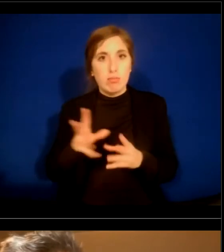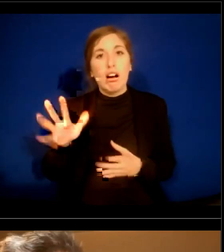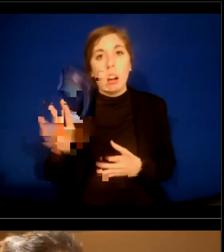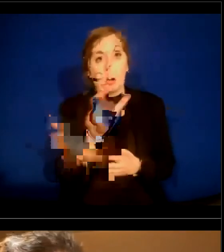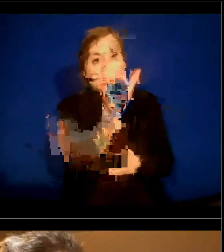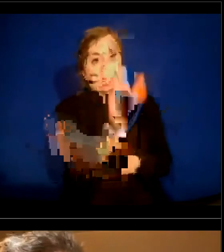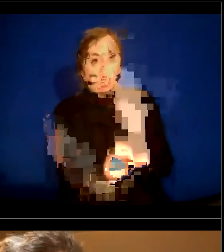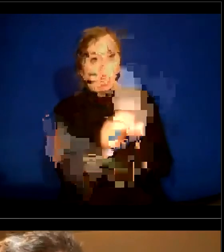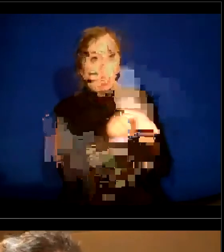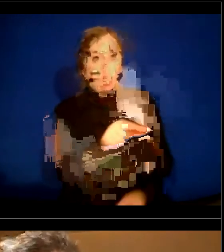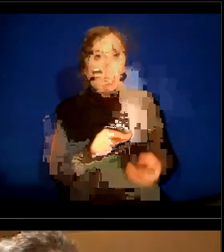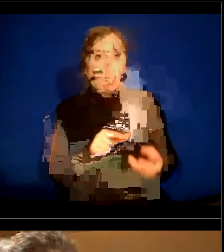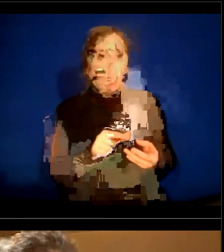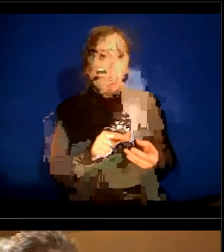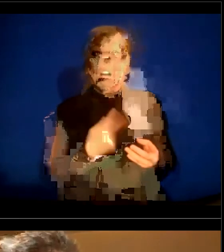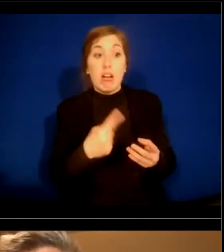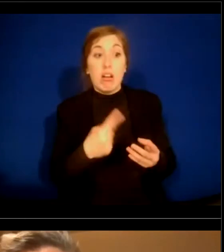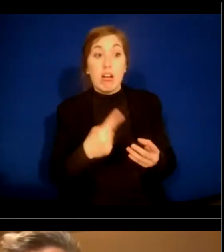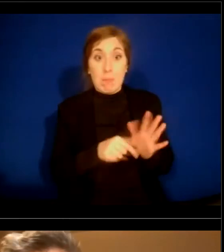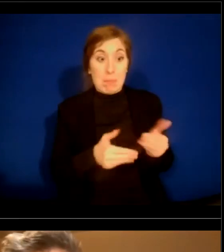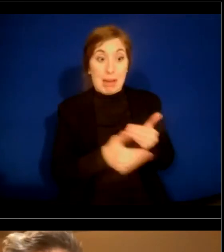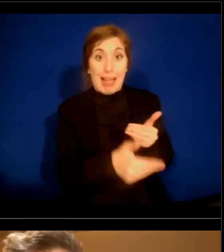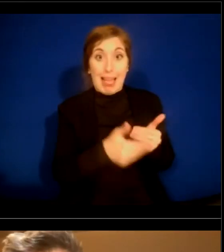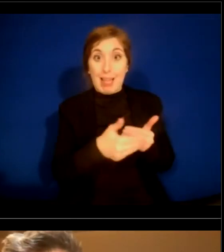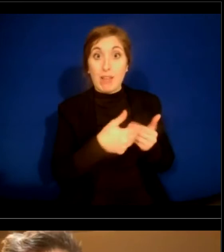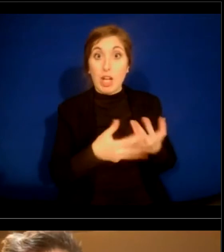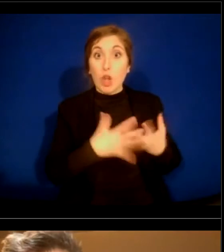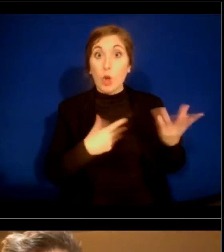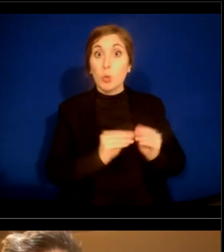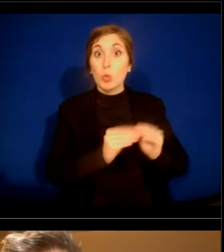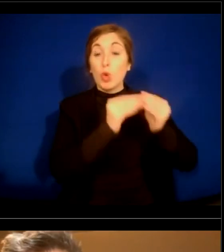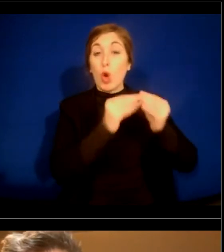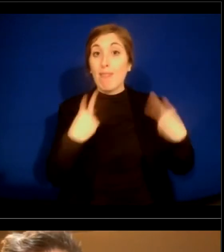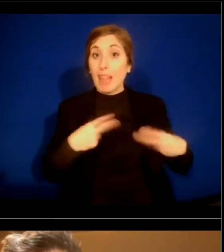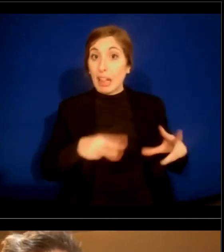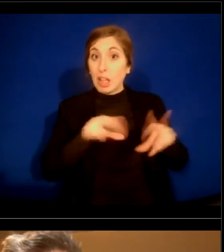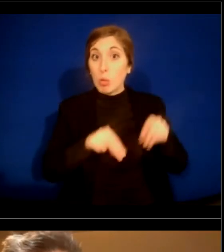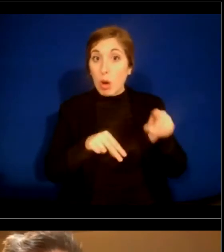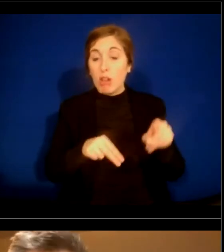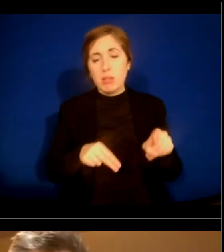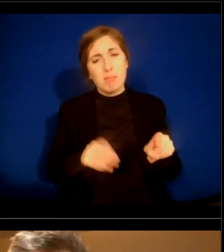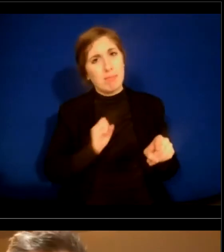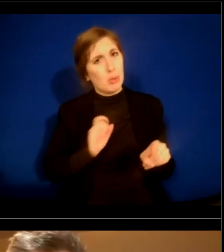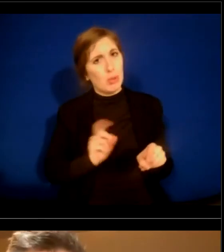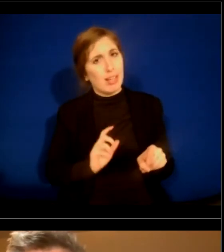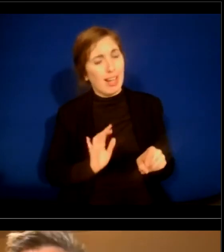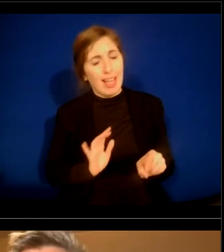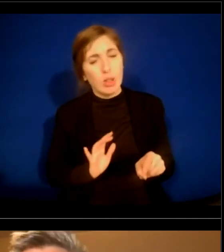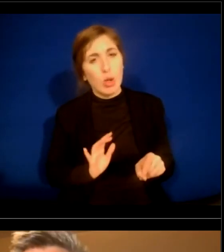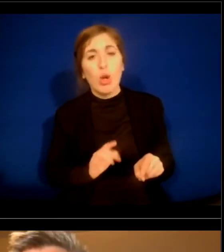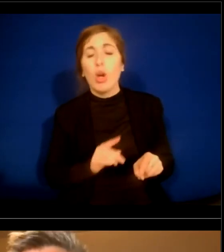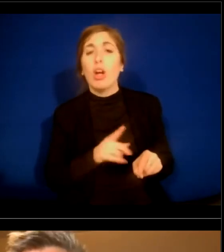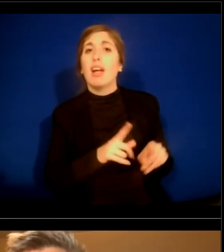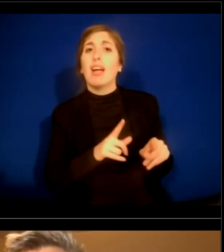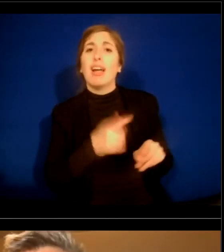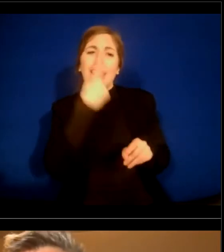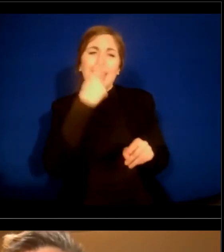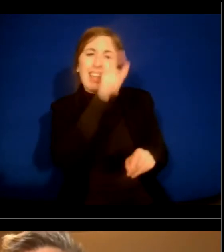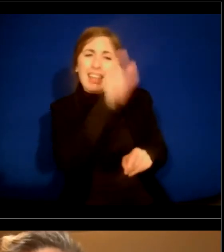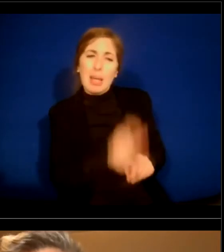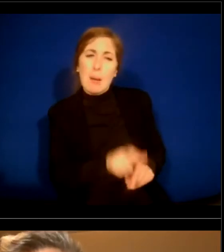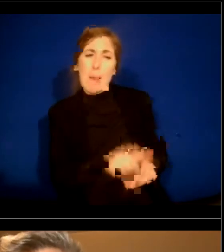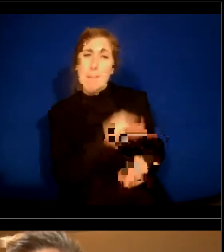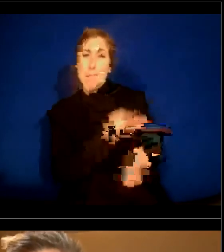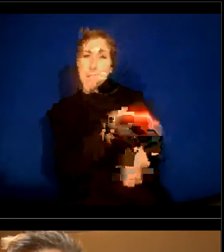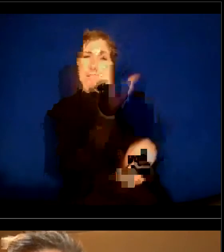Visto che purtroppo gli ultimi anni ci hanno davvero insegnato che era l'area del Donbass. Non la struttura per